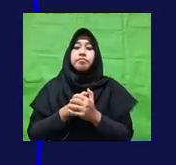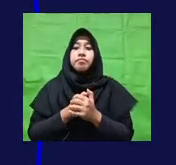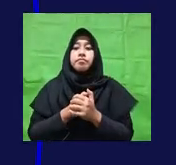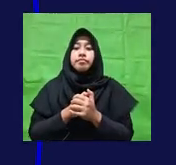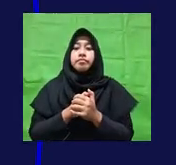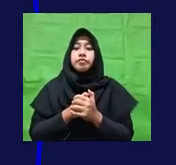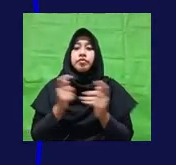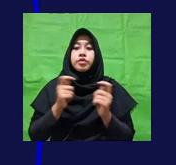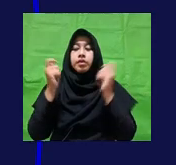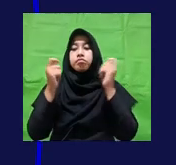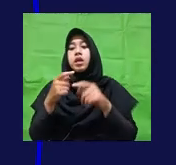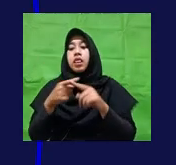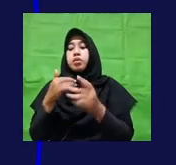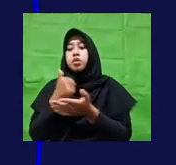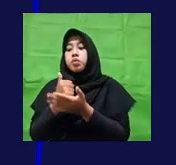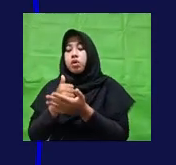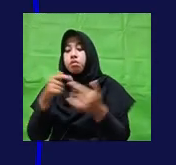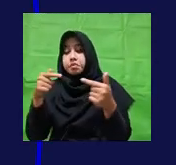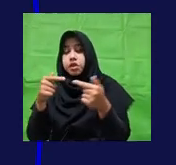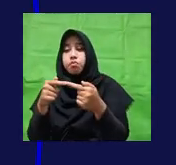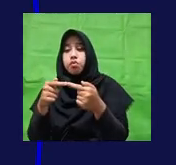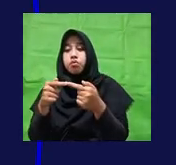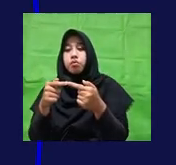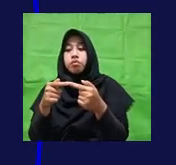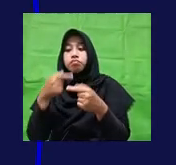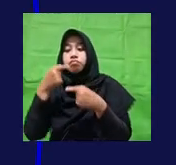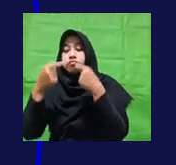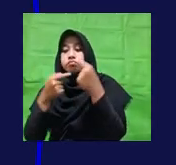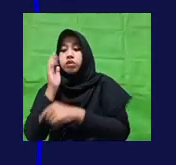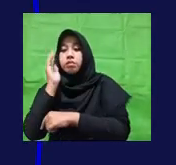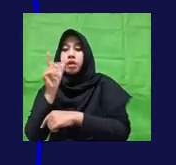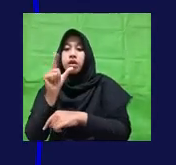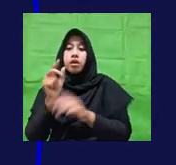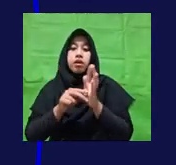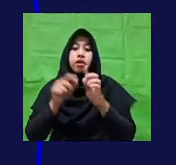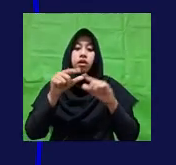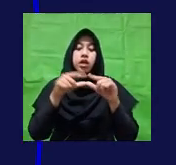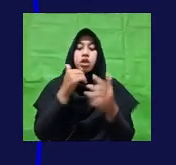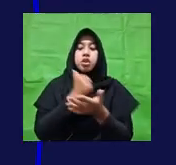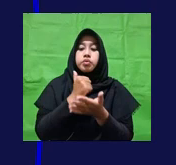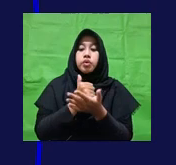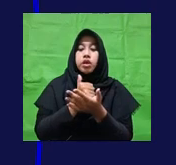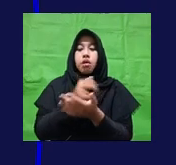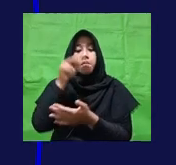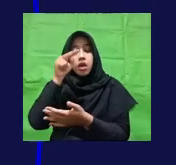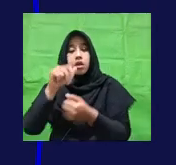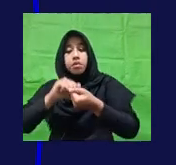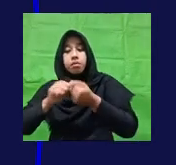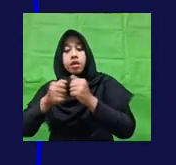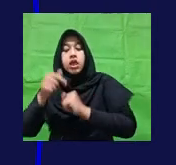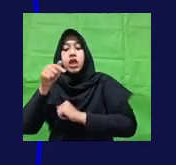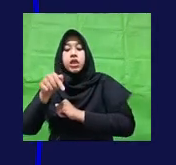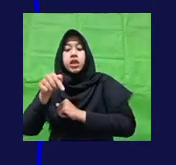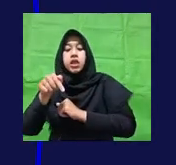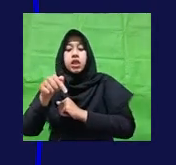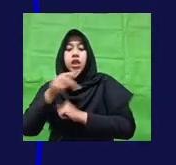menyambung apa ulasan yang dicoba dibaparkan oleh Linda tadi, sebenarnya dalam melihat persoalan ini kami mencoba menarik